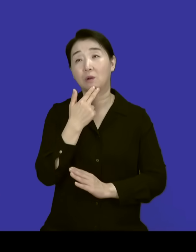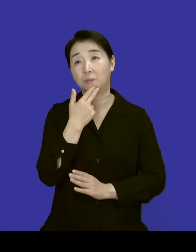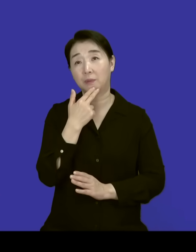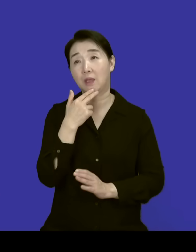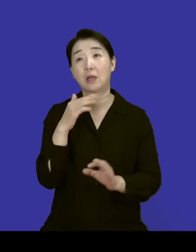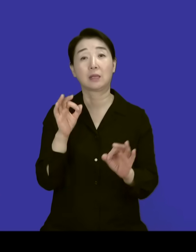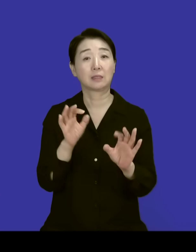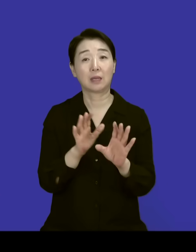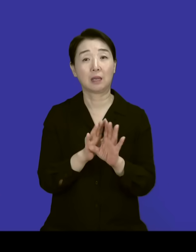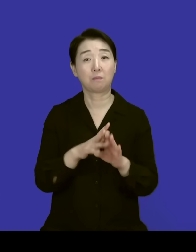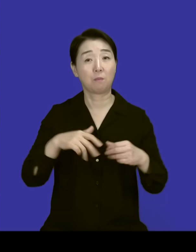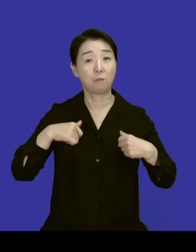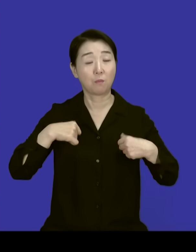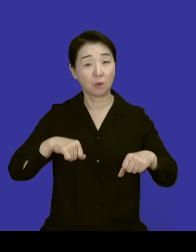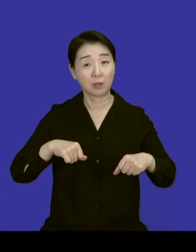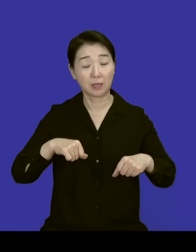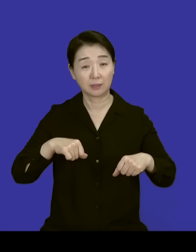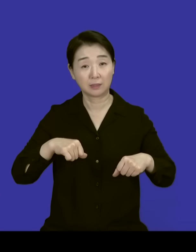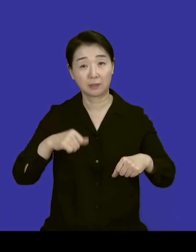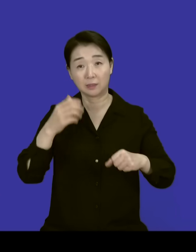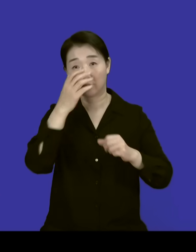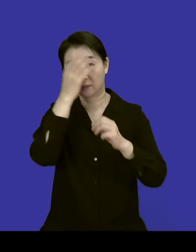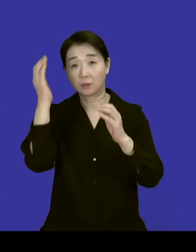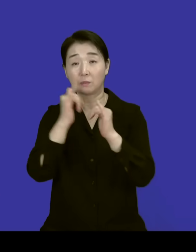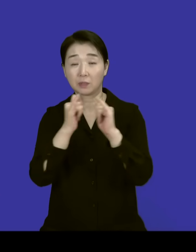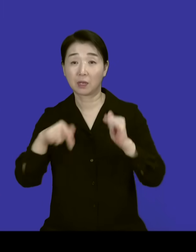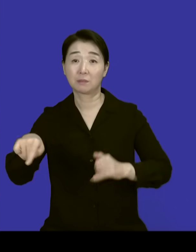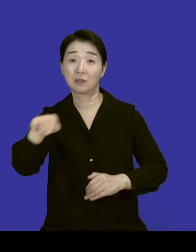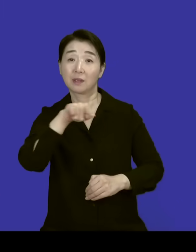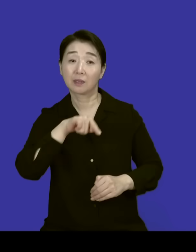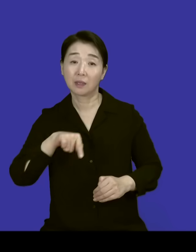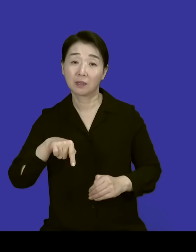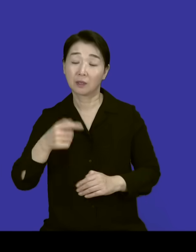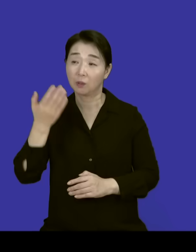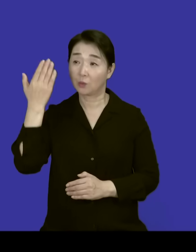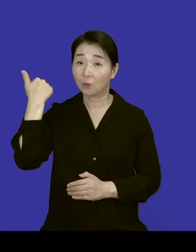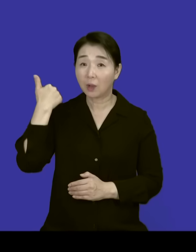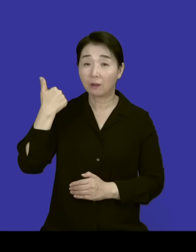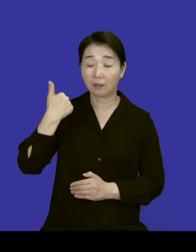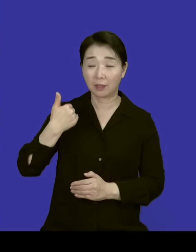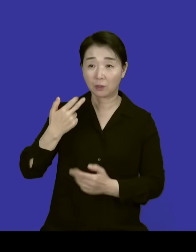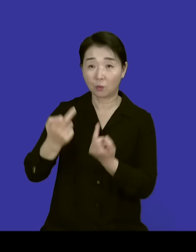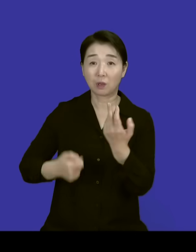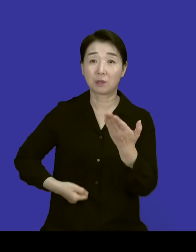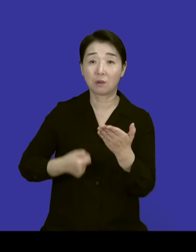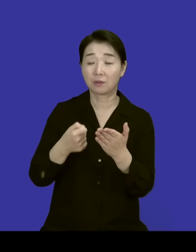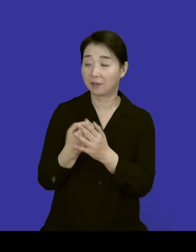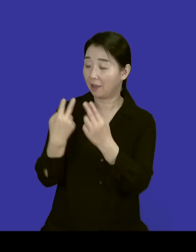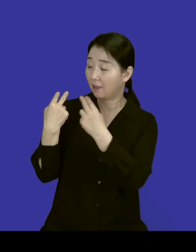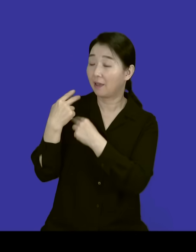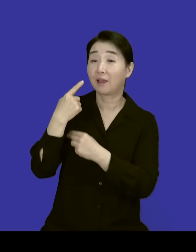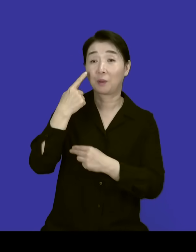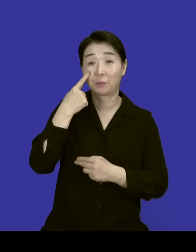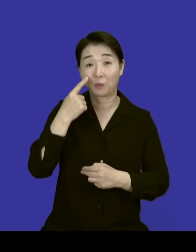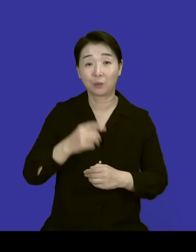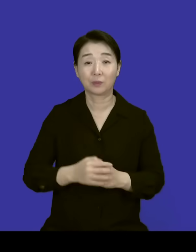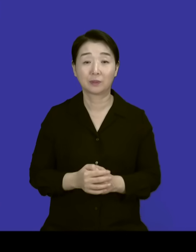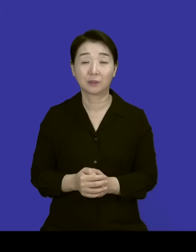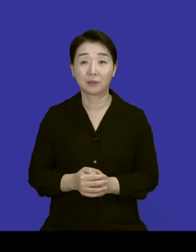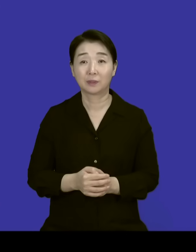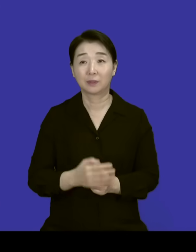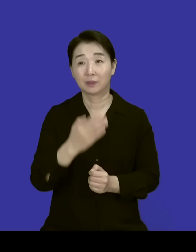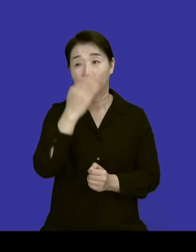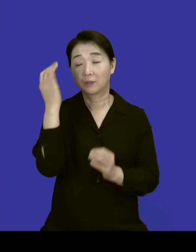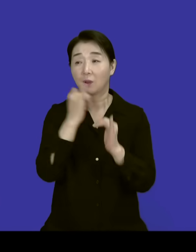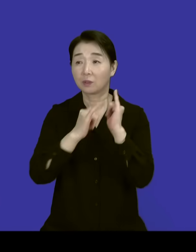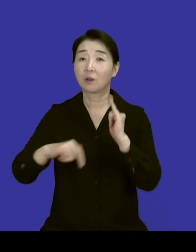네. 포기하는 그런 젊은 다음 세대들에게 네. 과거의 그 용감한 형제를 돌이켜 보면서 네. 다음 세대들에게 어떤 얘기를